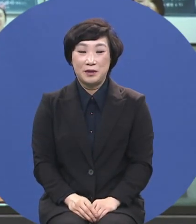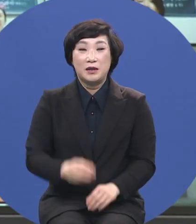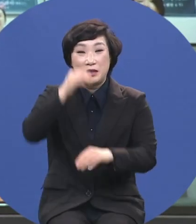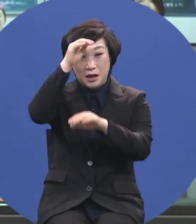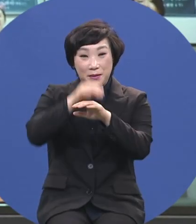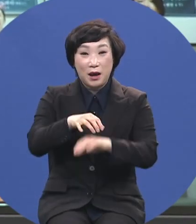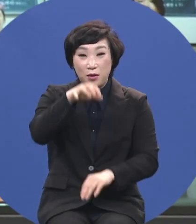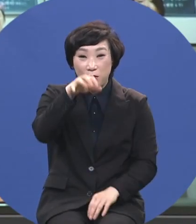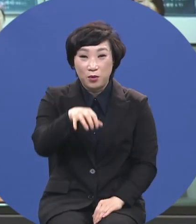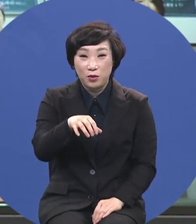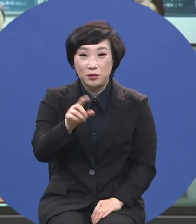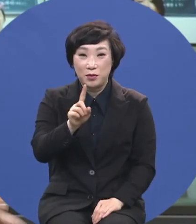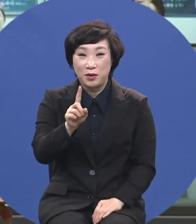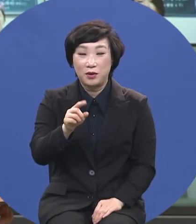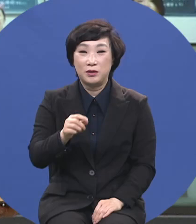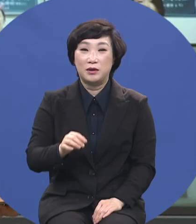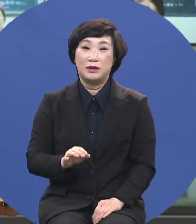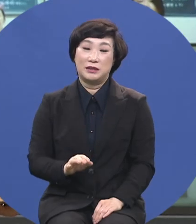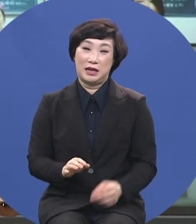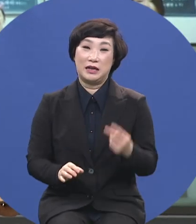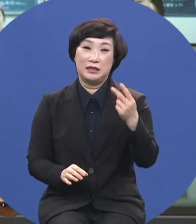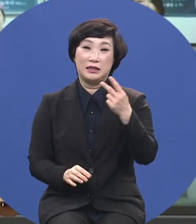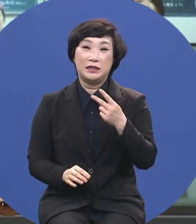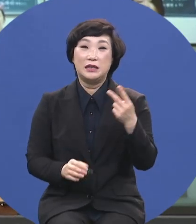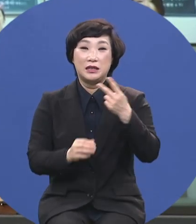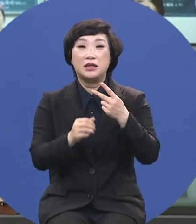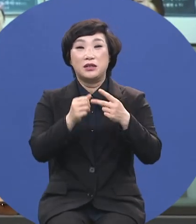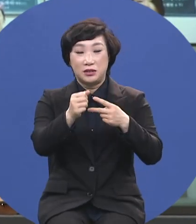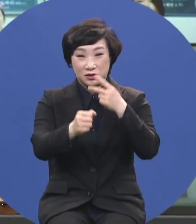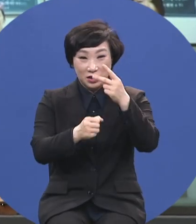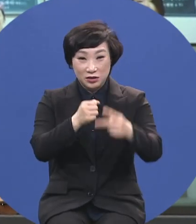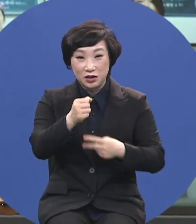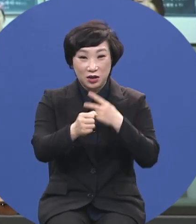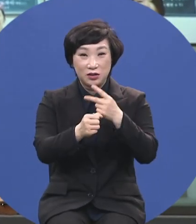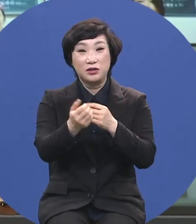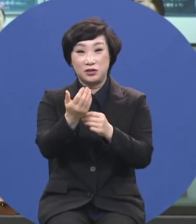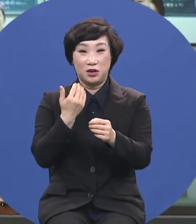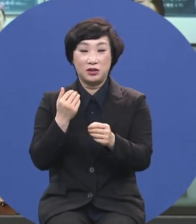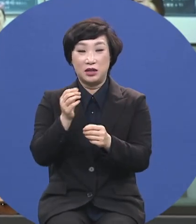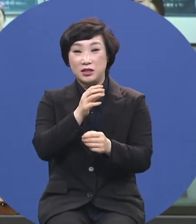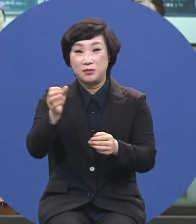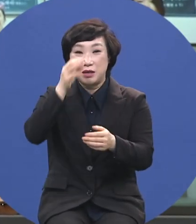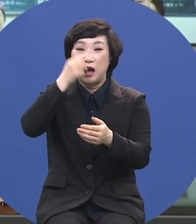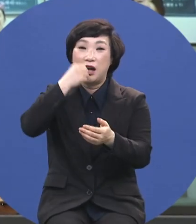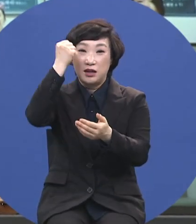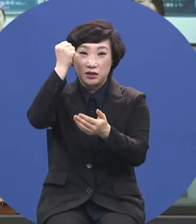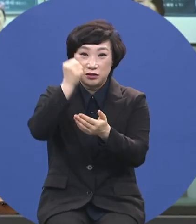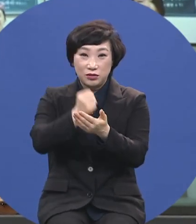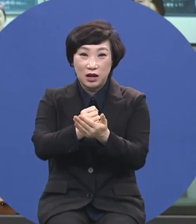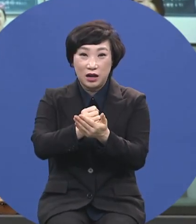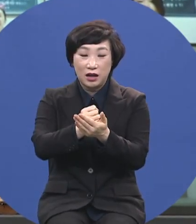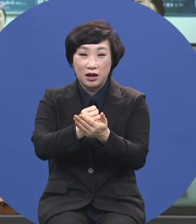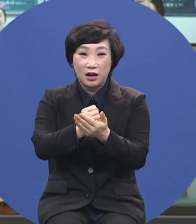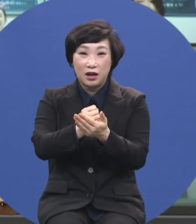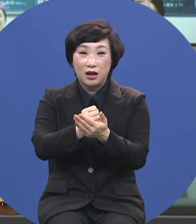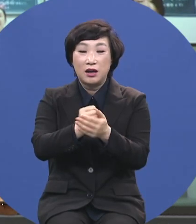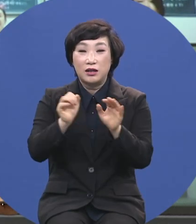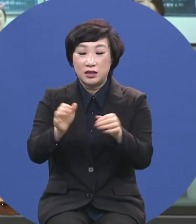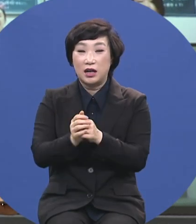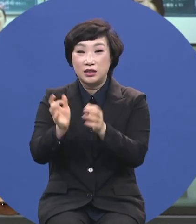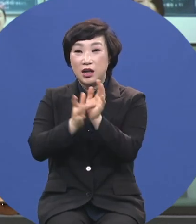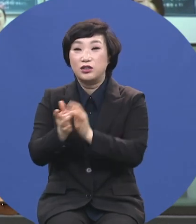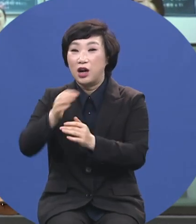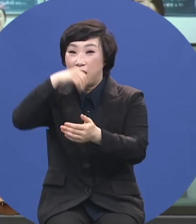예배당은 2000년 전에 십자가에 누군가가 달려서,